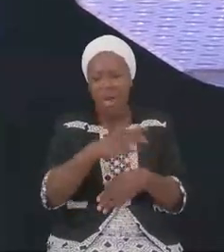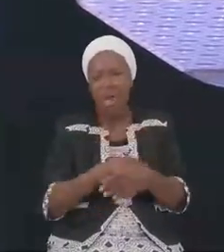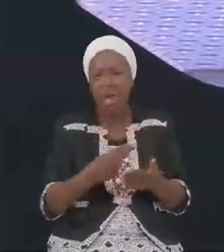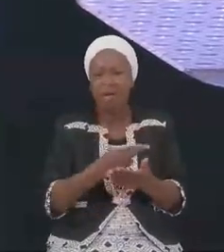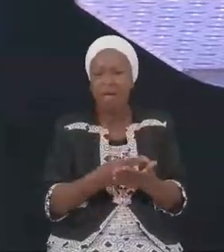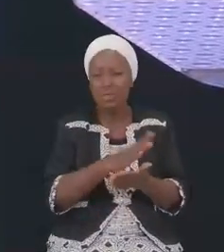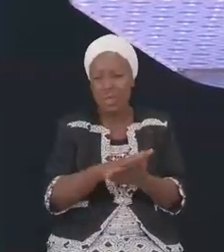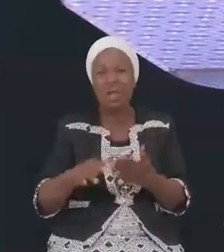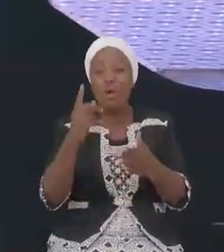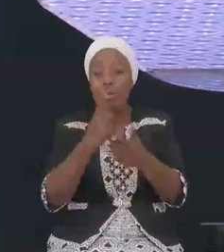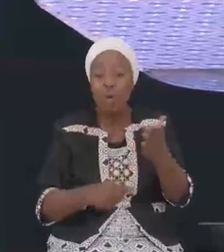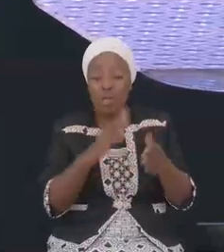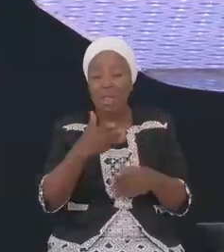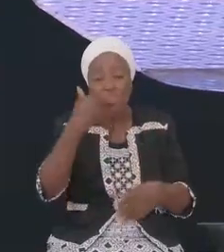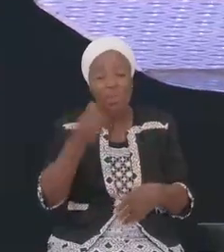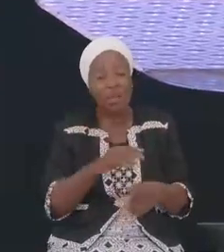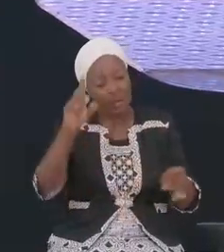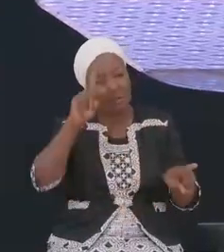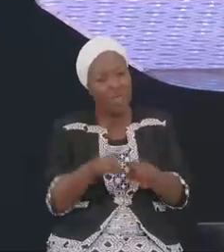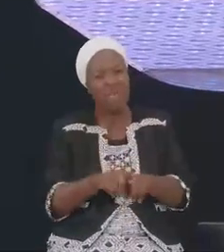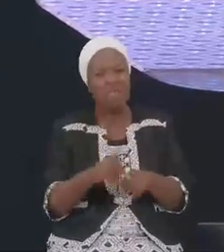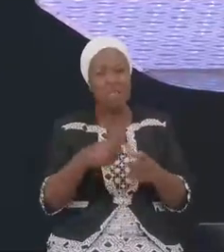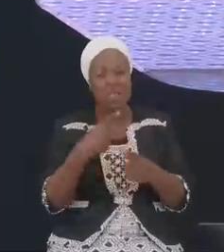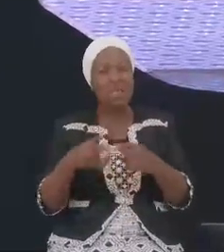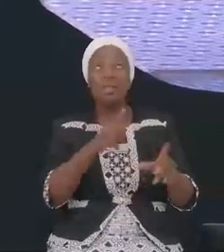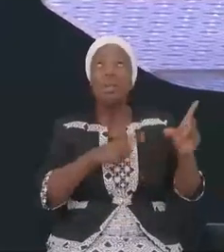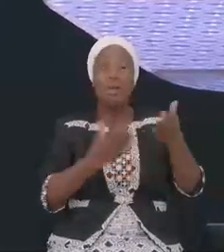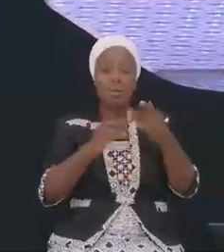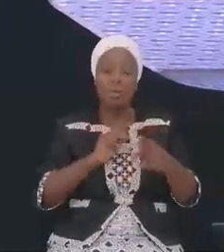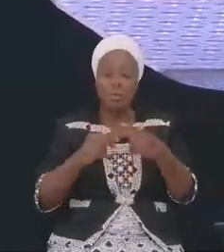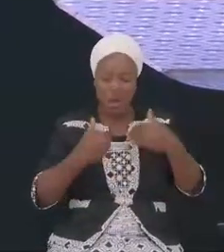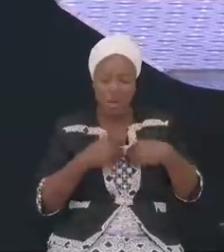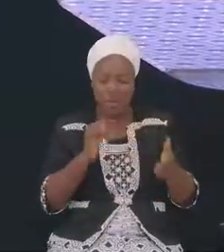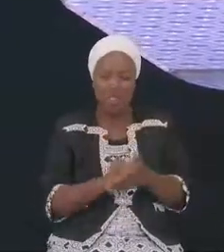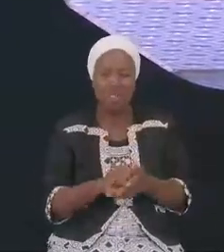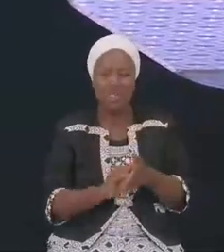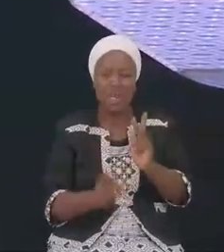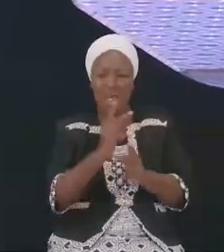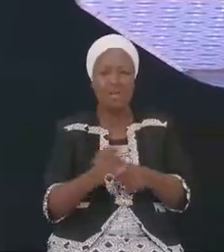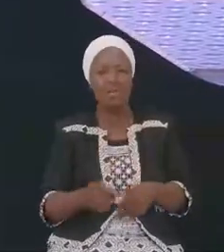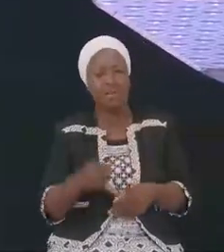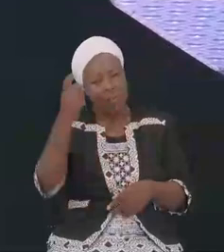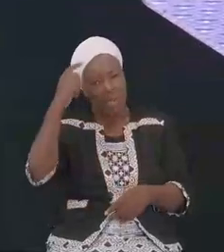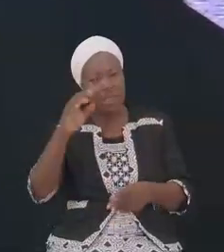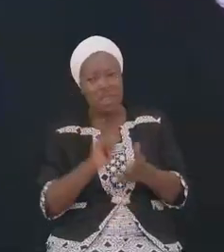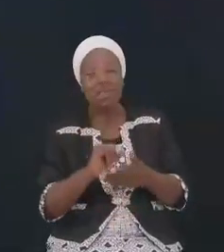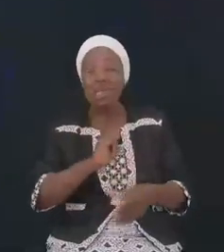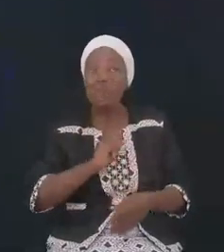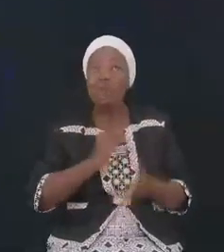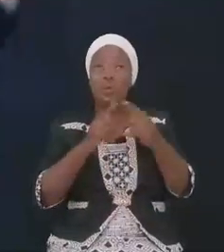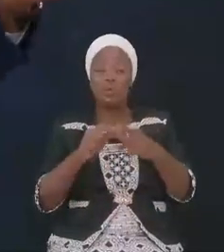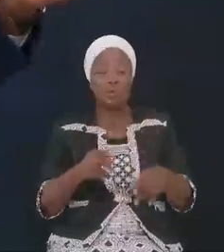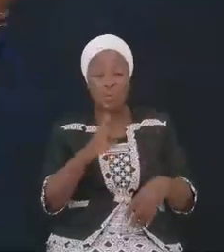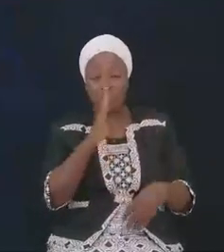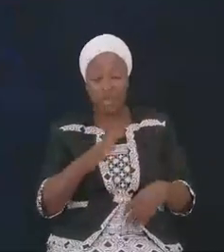la même restitution, la même justice. Où est la meilleure alliance maintenant? Le Seigneur veut qu'on ait un tel cœur. Je veux être en état